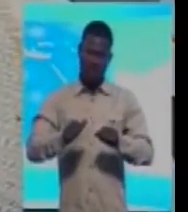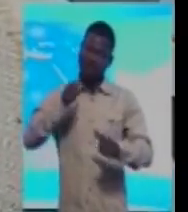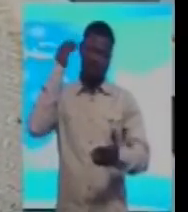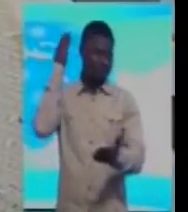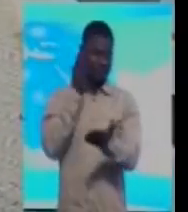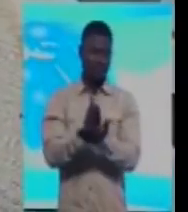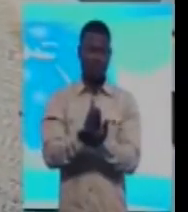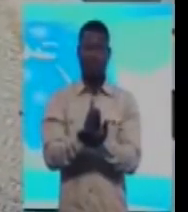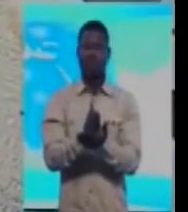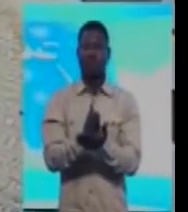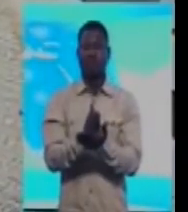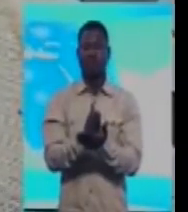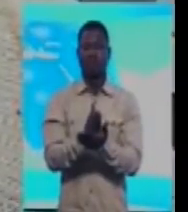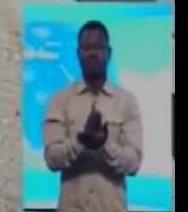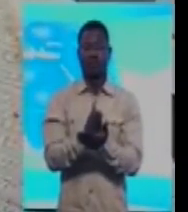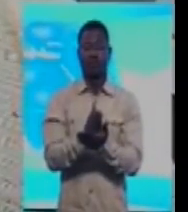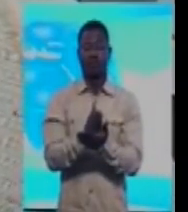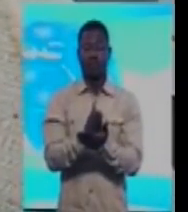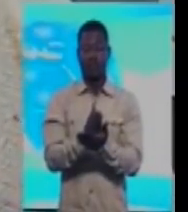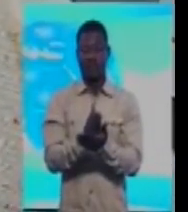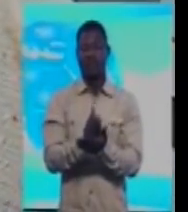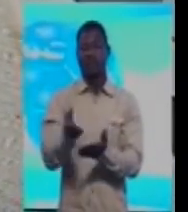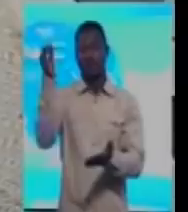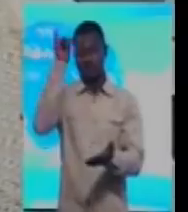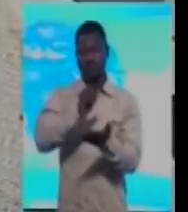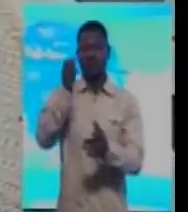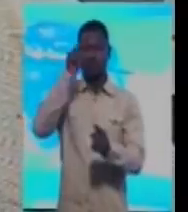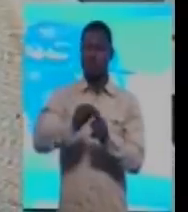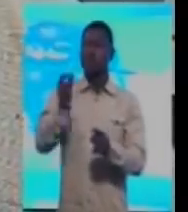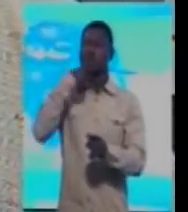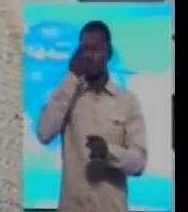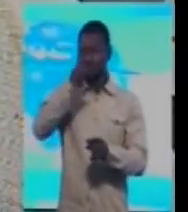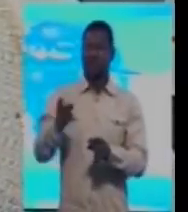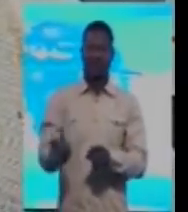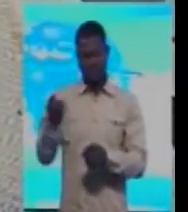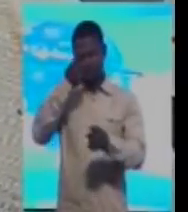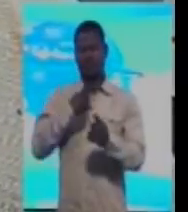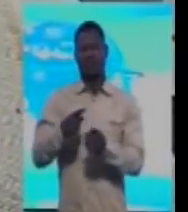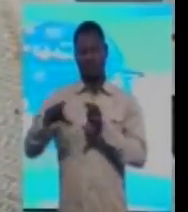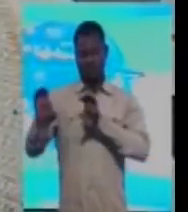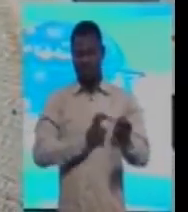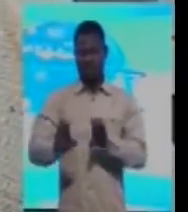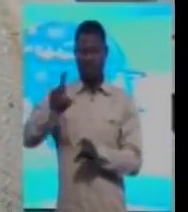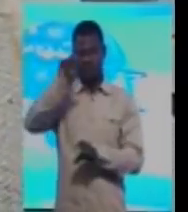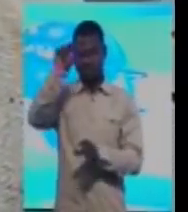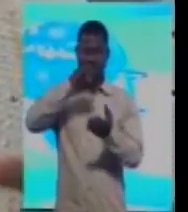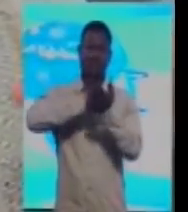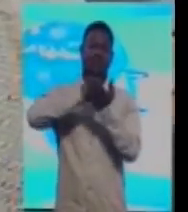à la levée de ce mot d'ordre de grève qui devait intervenir le 20 novembre. Donc, c'est dire